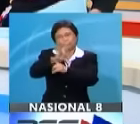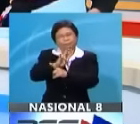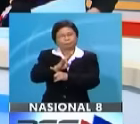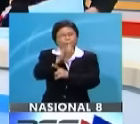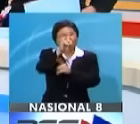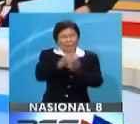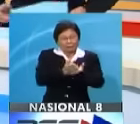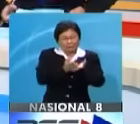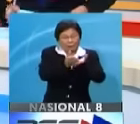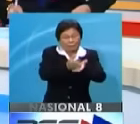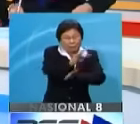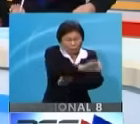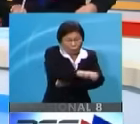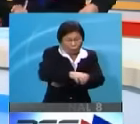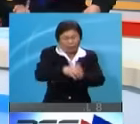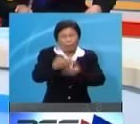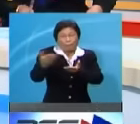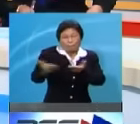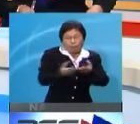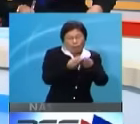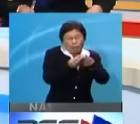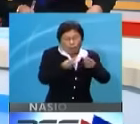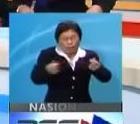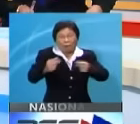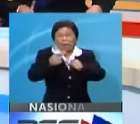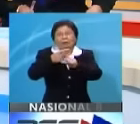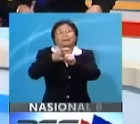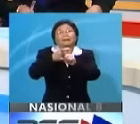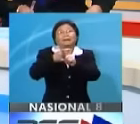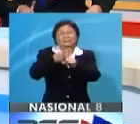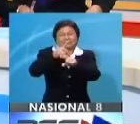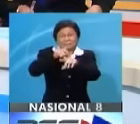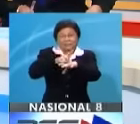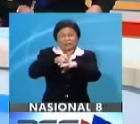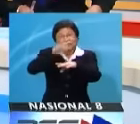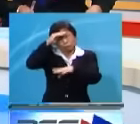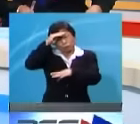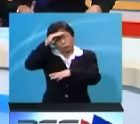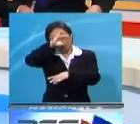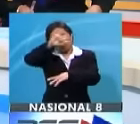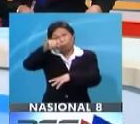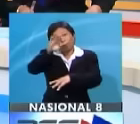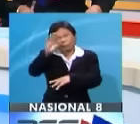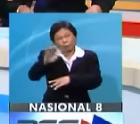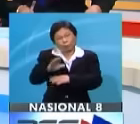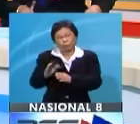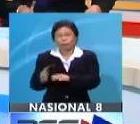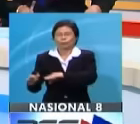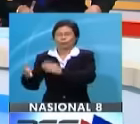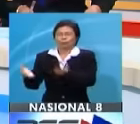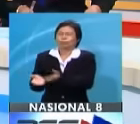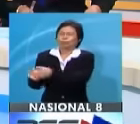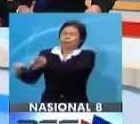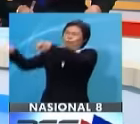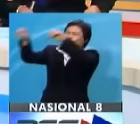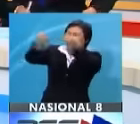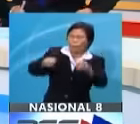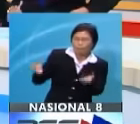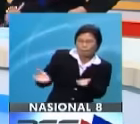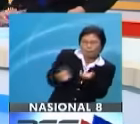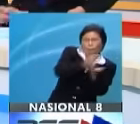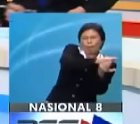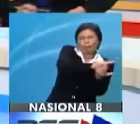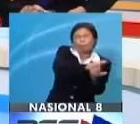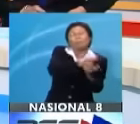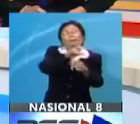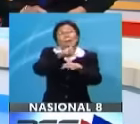Sebuah kapal korek membawa muatan pasir dari Teluk Rabunia, Pengerang, Johor Bahru karam dipukul ombak awal pagi tadi di kedudukan 8.6